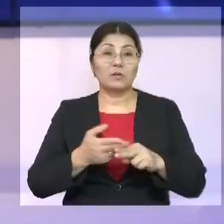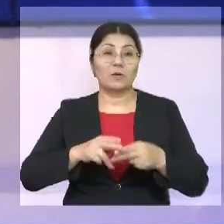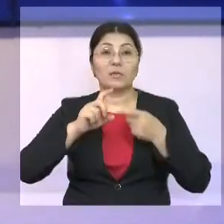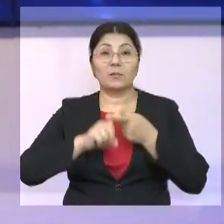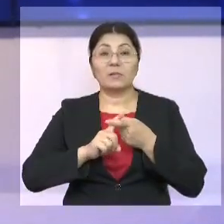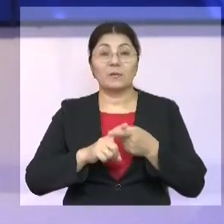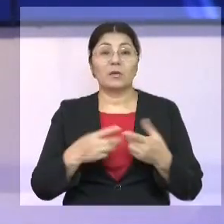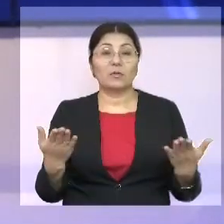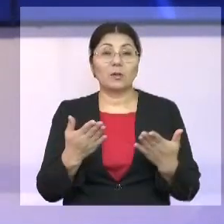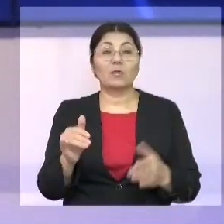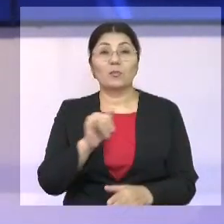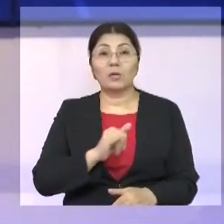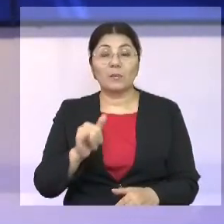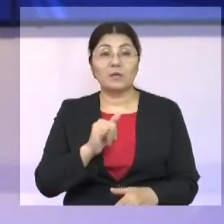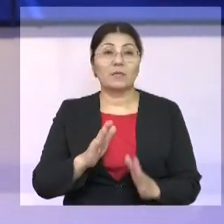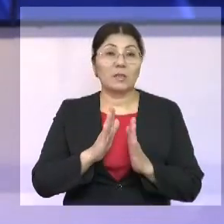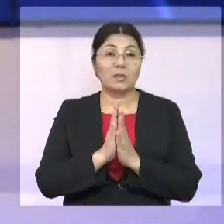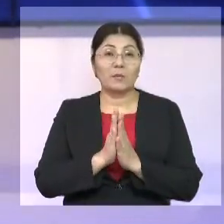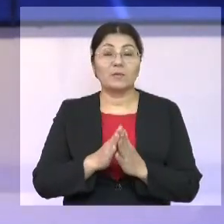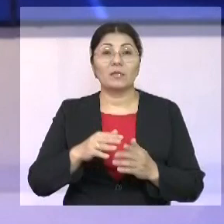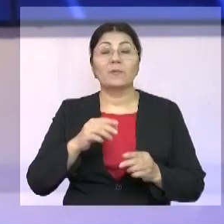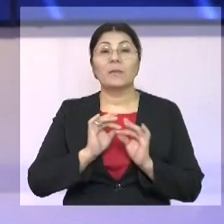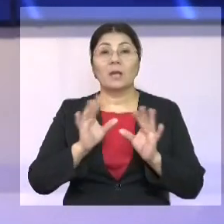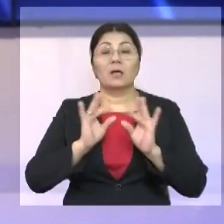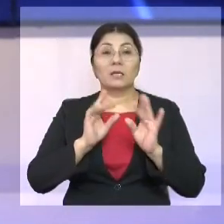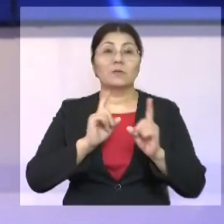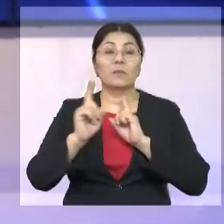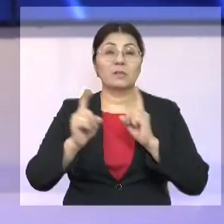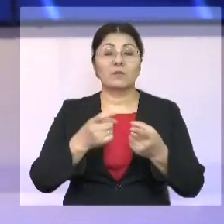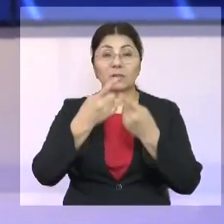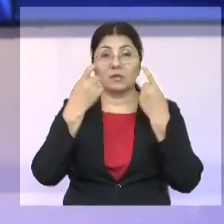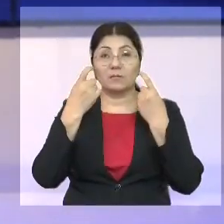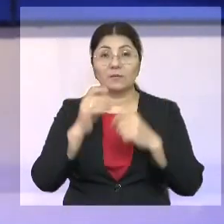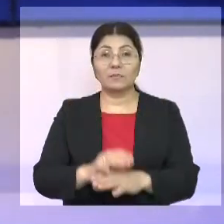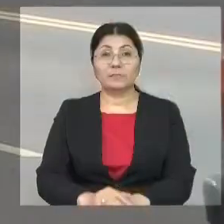связано и куда по этому вопросу следует обращаться, рассказали на брифинге в региональной службе коммуникаций.